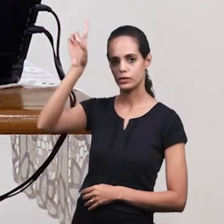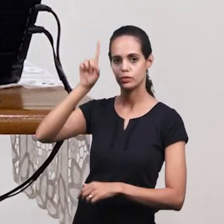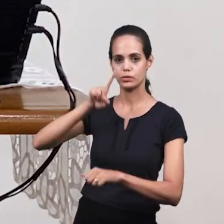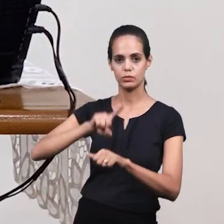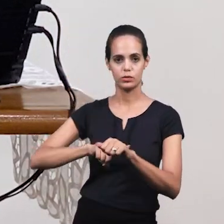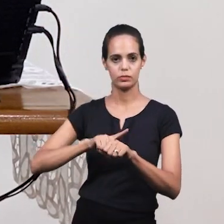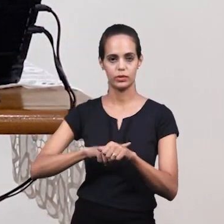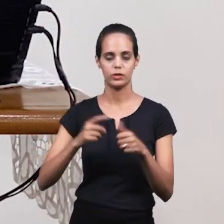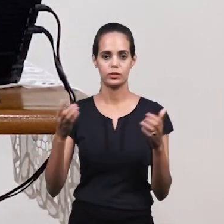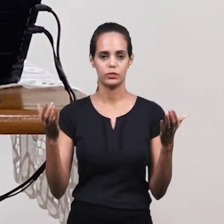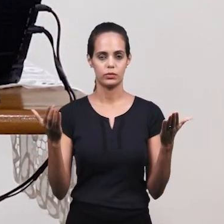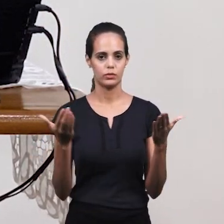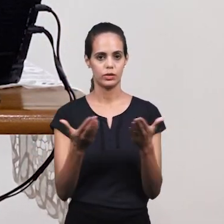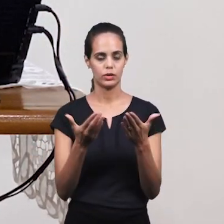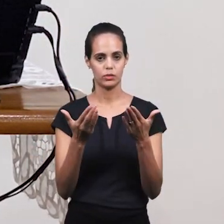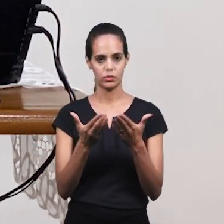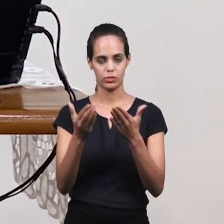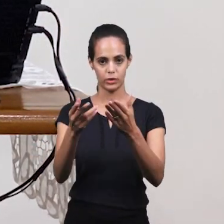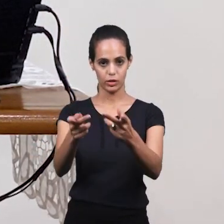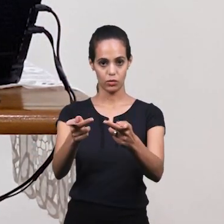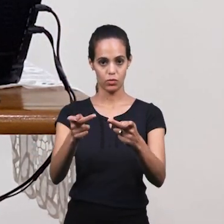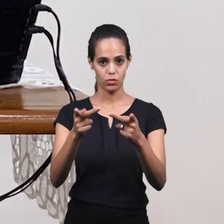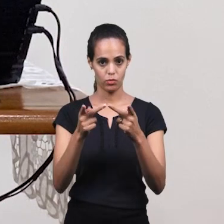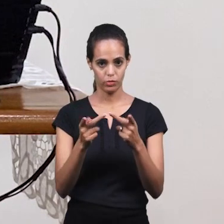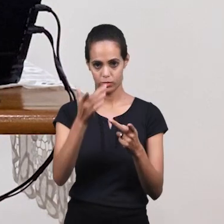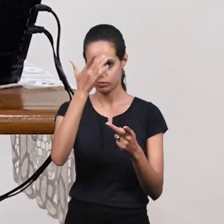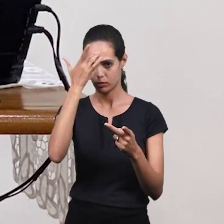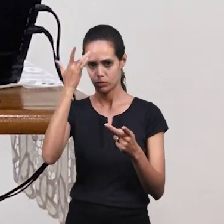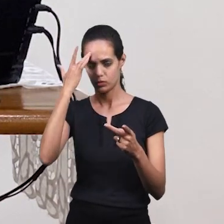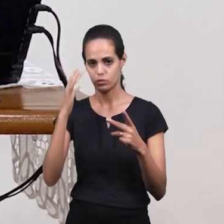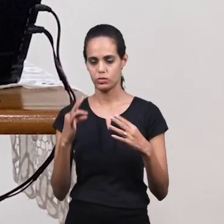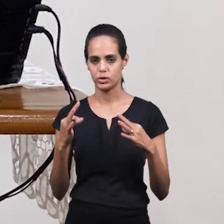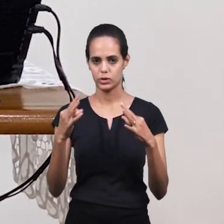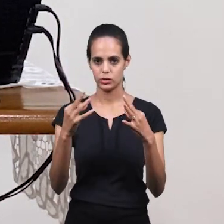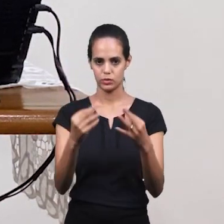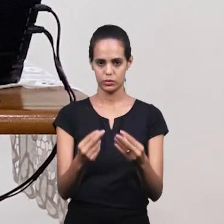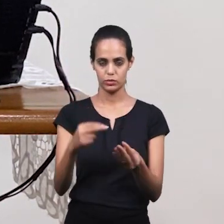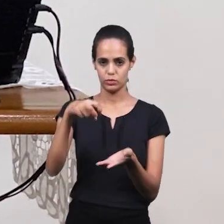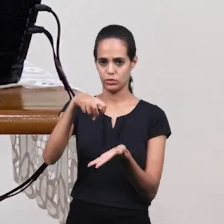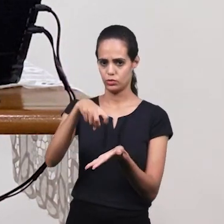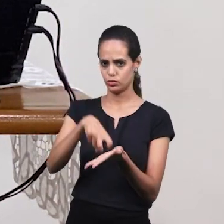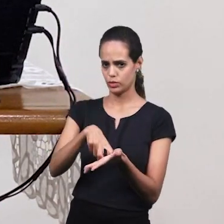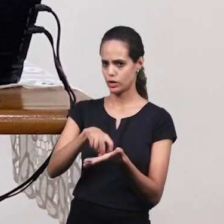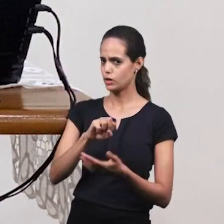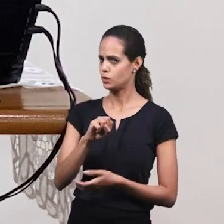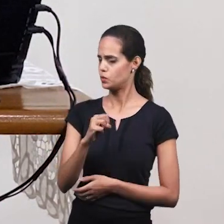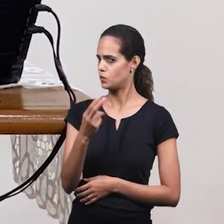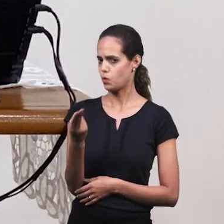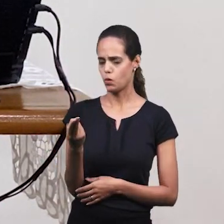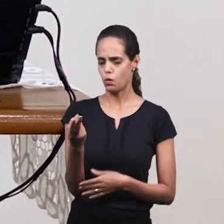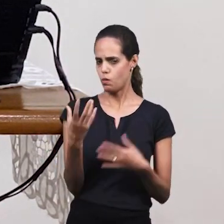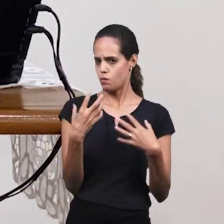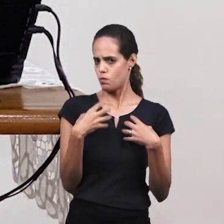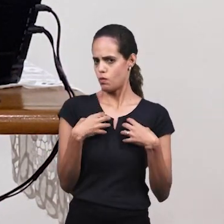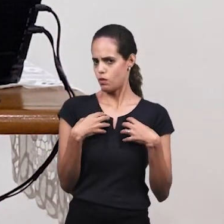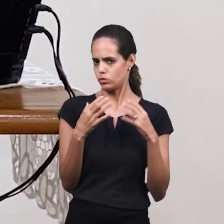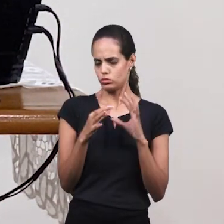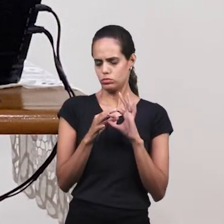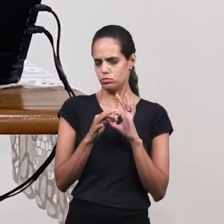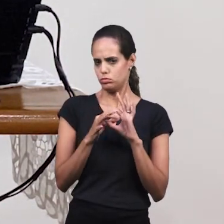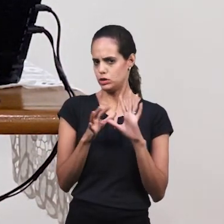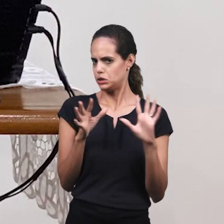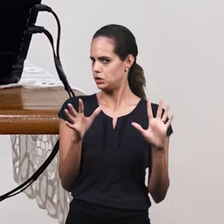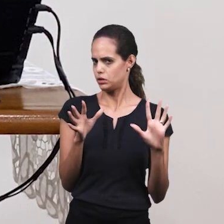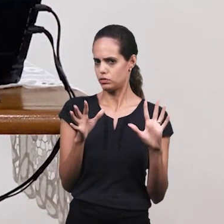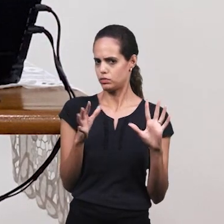tous qui puissent se mettre à genoux ou vous rester à l'aise comme vous souhaitez pour